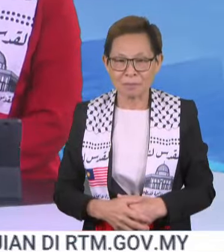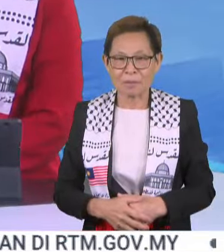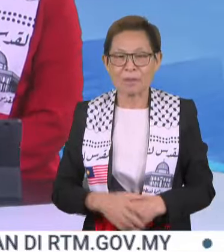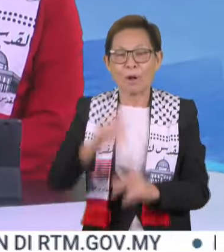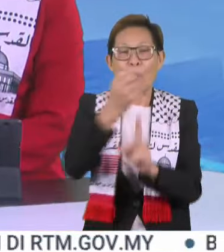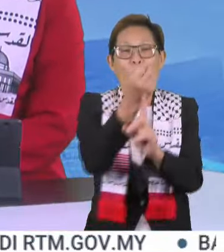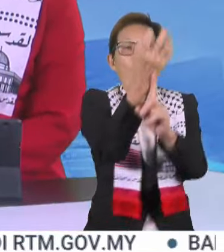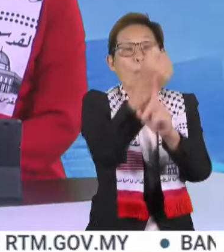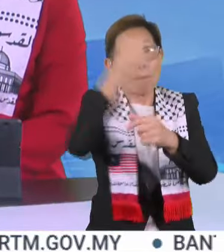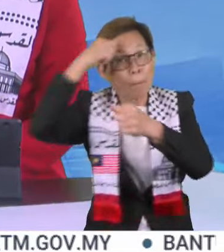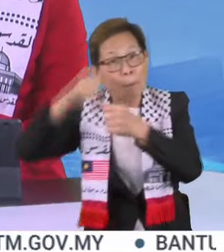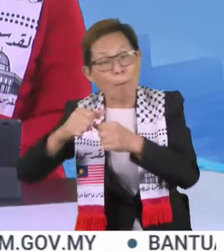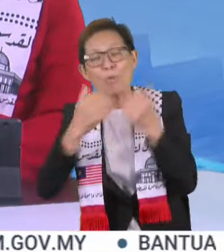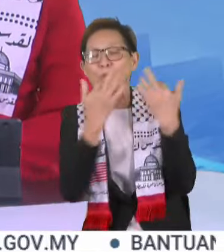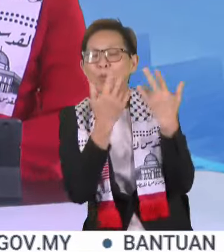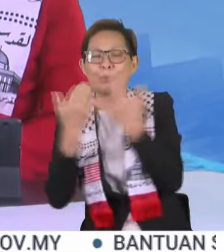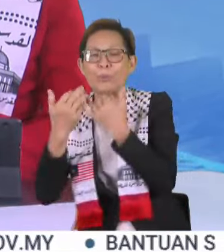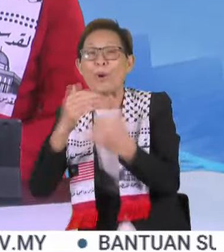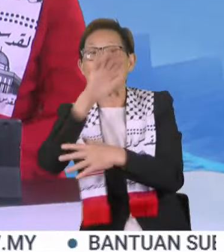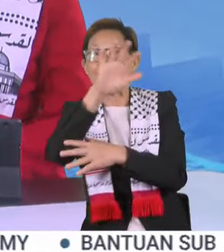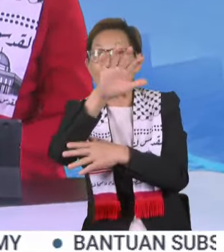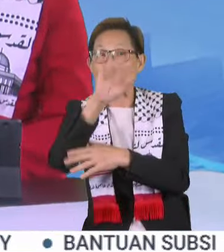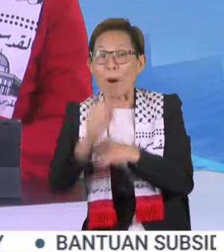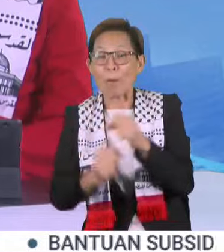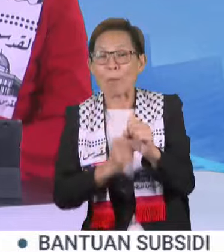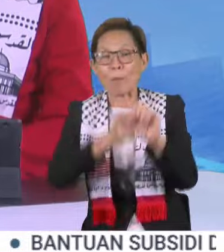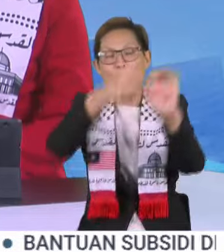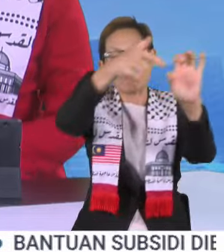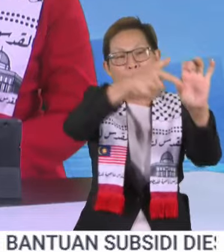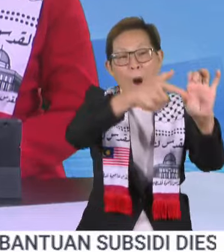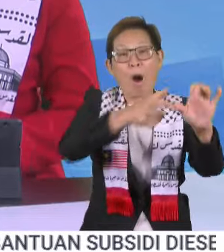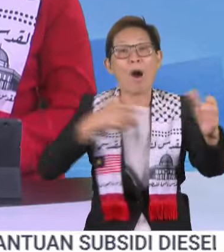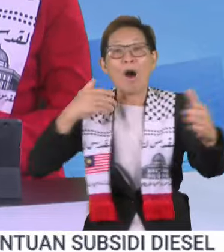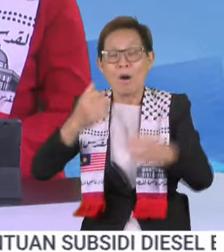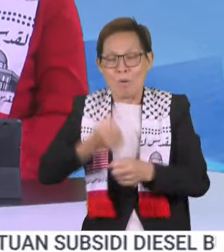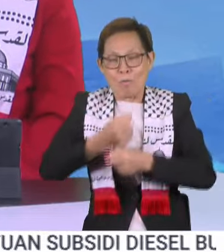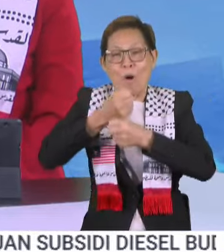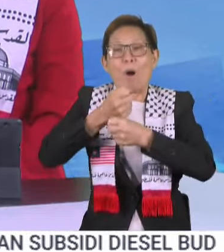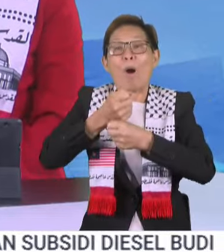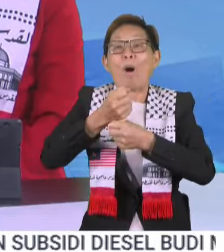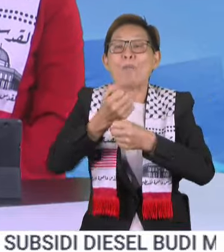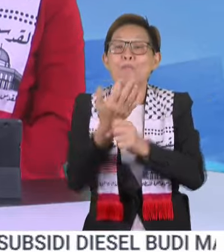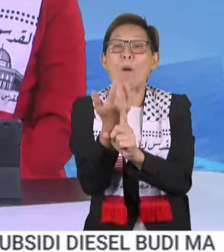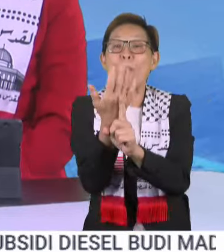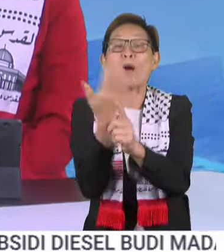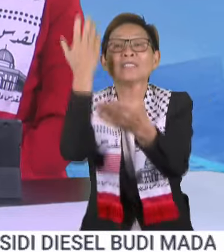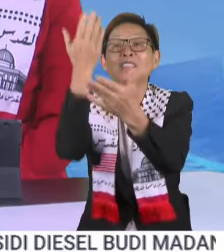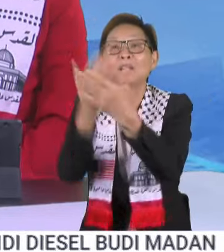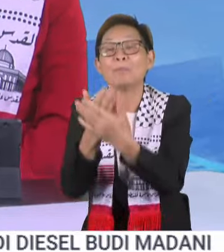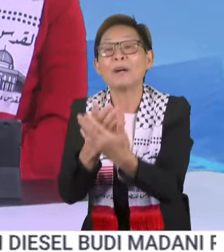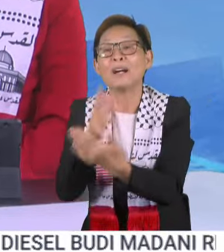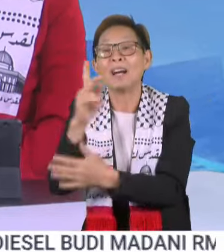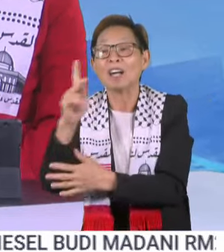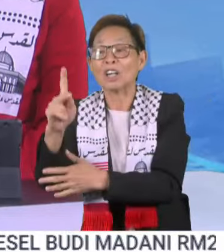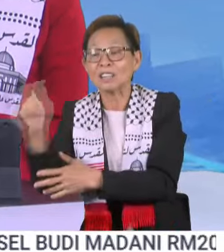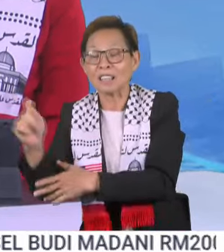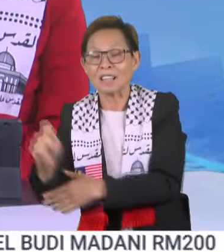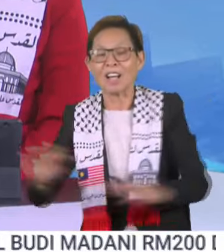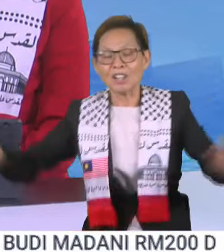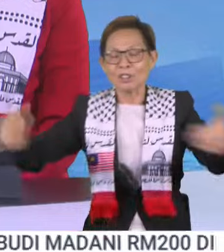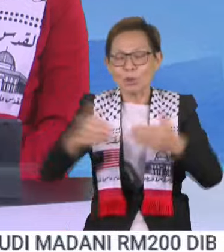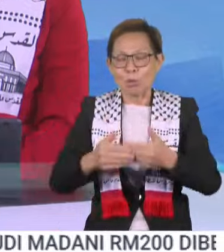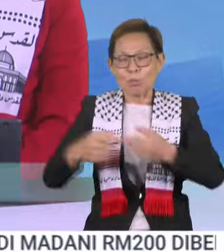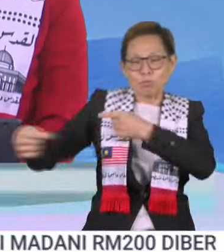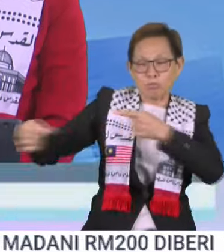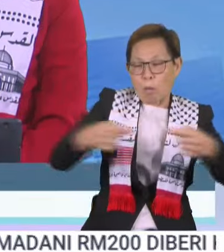Obor peringatan sempena sambutan ulang tahun ke-50 Petronas tiba di Pengerang. Ia menjadi momen istimewa yang menutup tirai